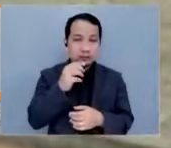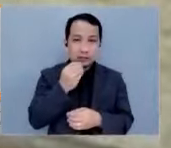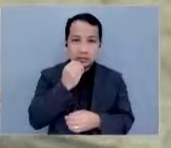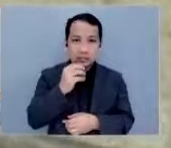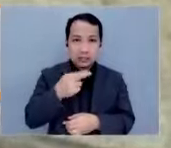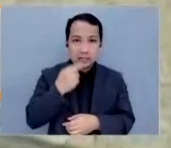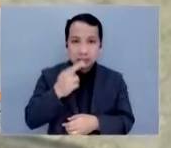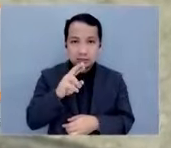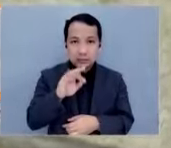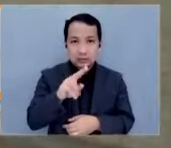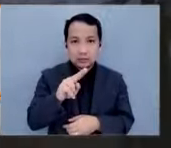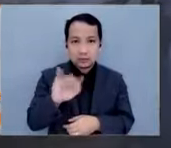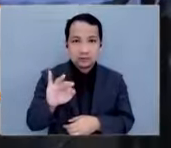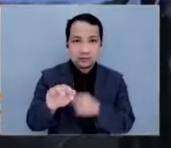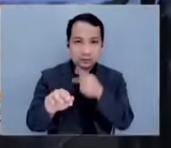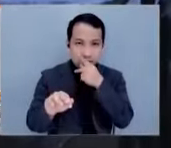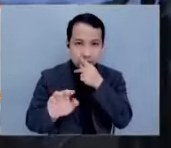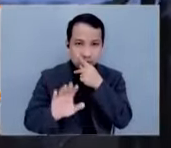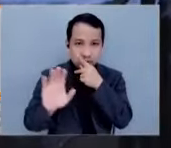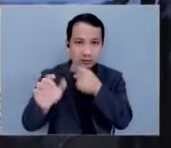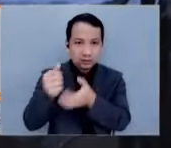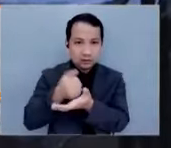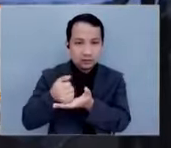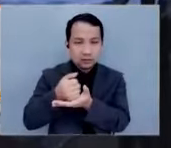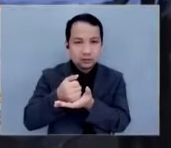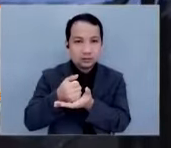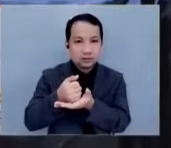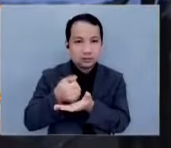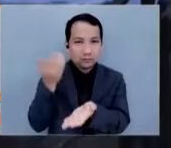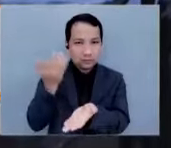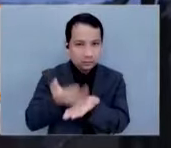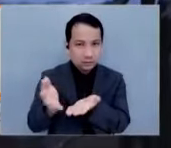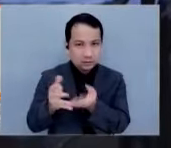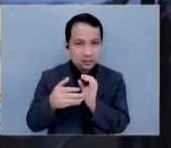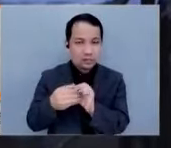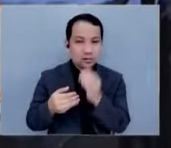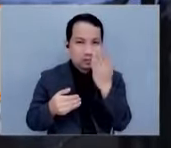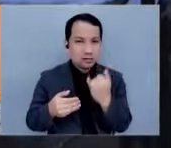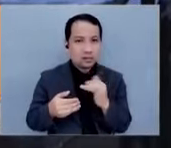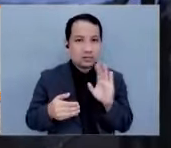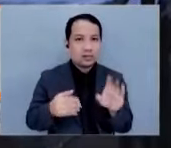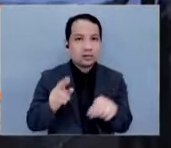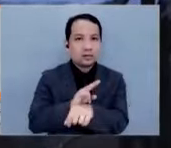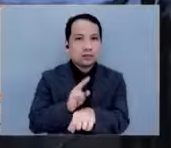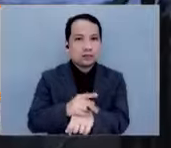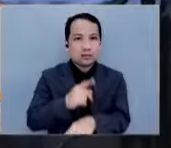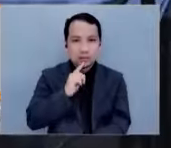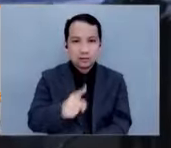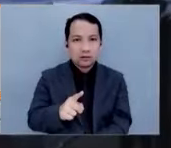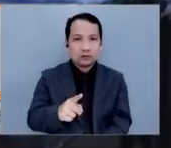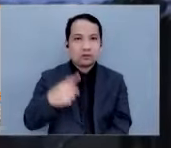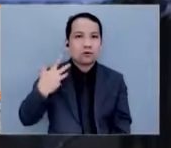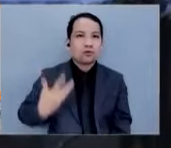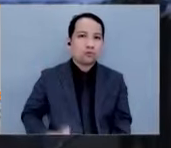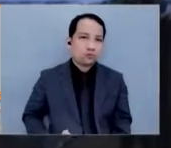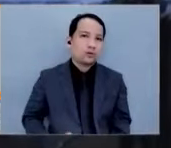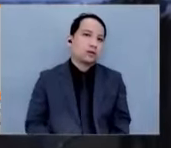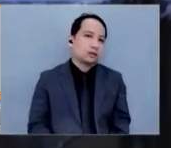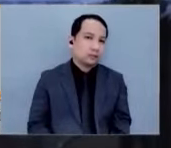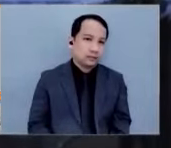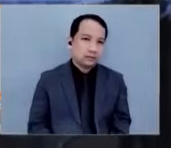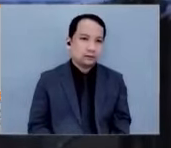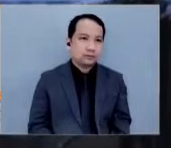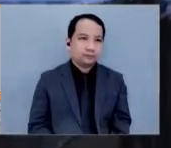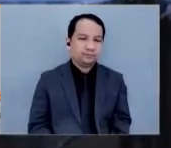sa mga private miller. Ito'y nasasayangaman kasi nagagamit ito para sa korupsyon. Ito